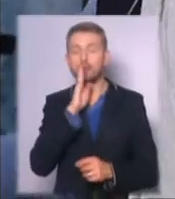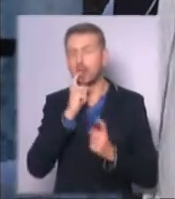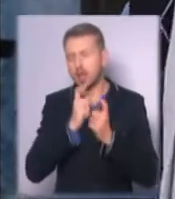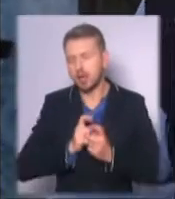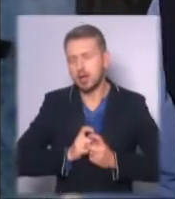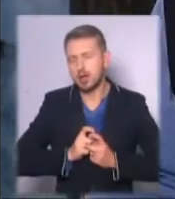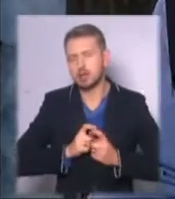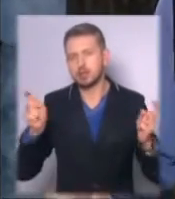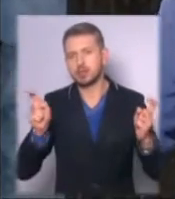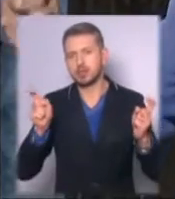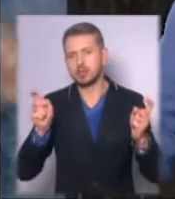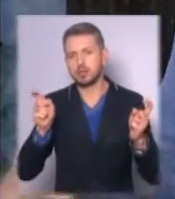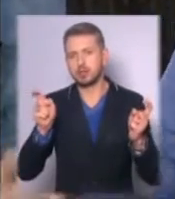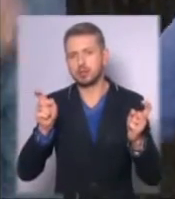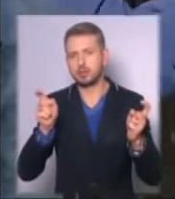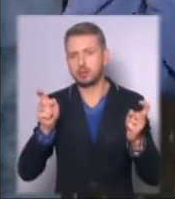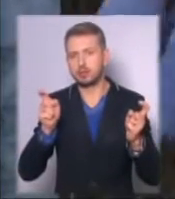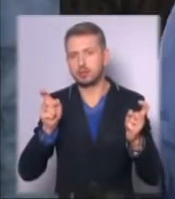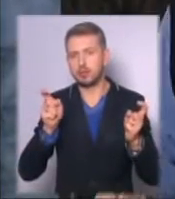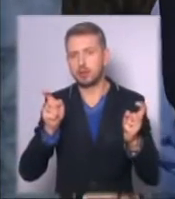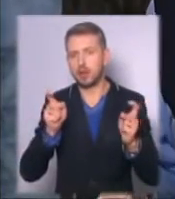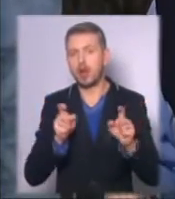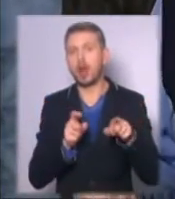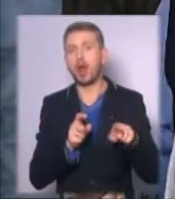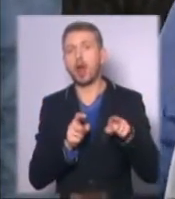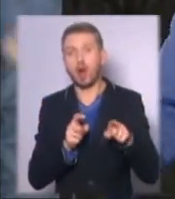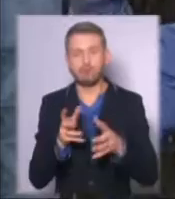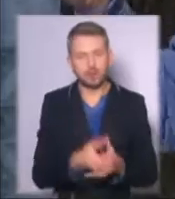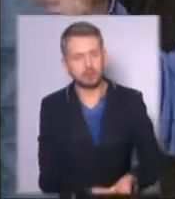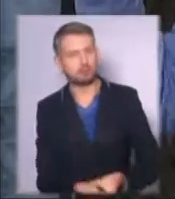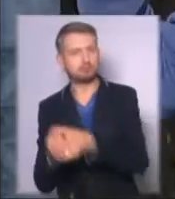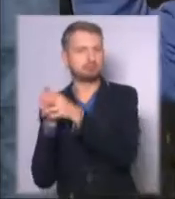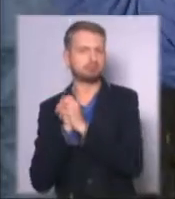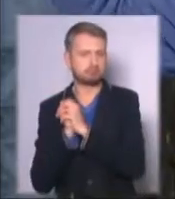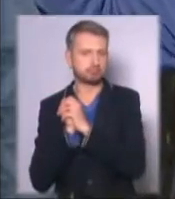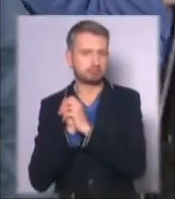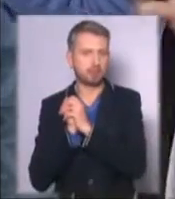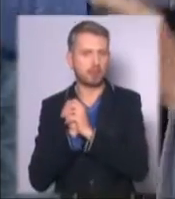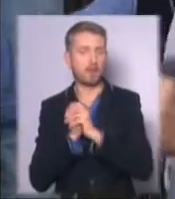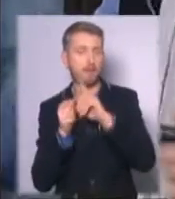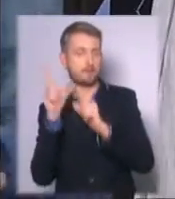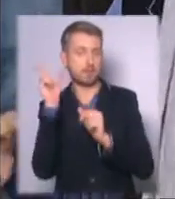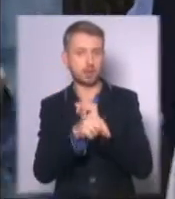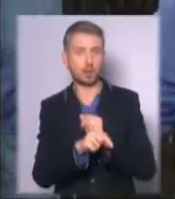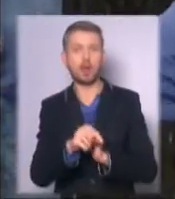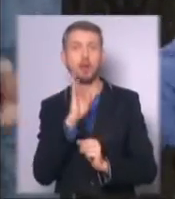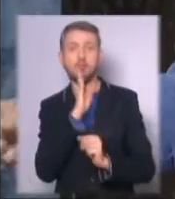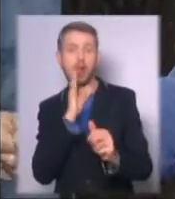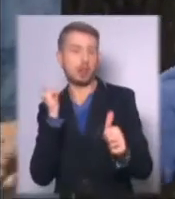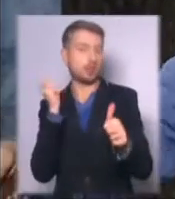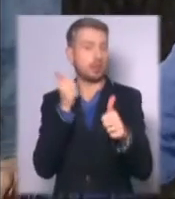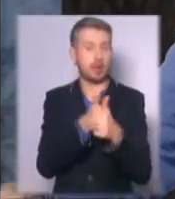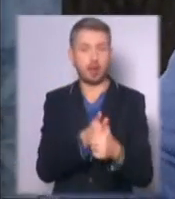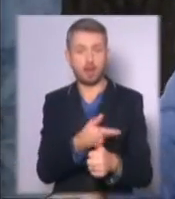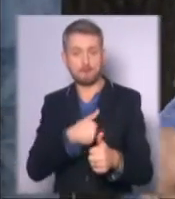закричала, а він собі на плече і пішов, вона схопила за нього, ми за матір